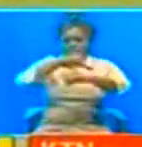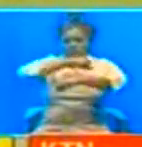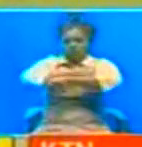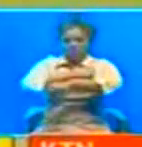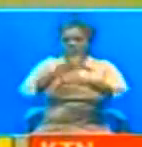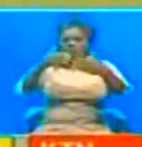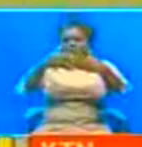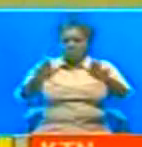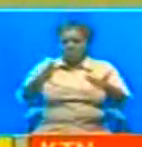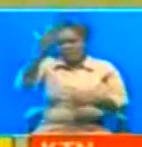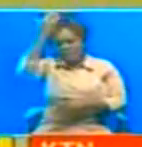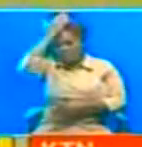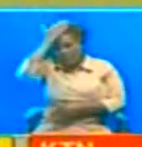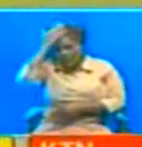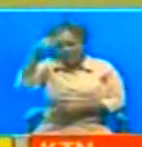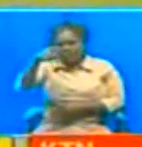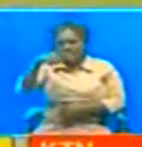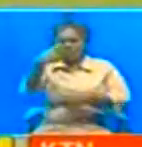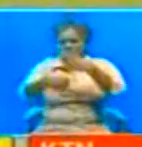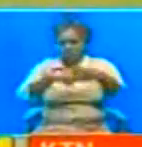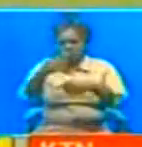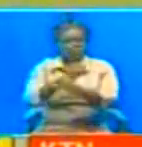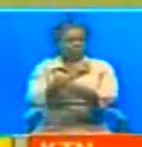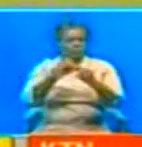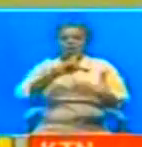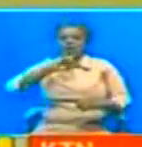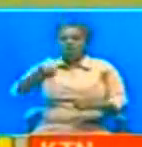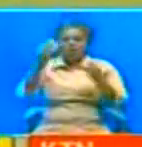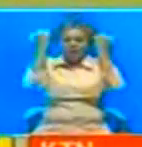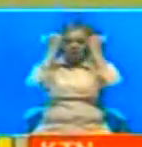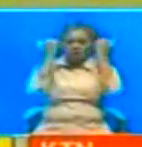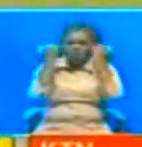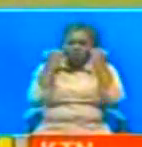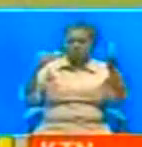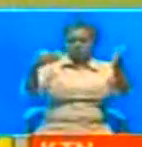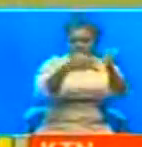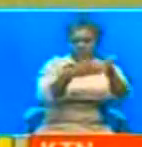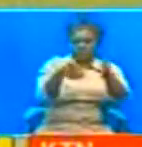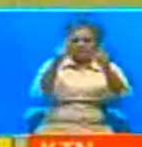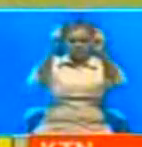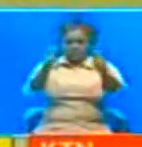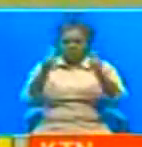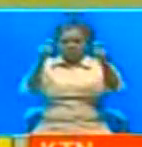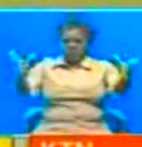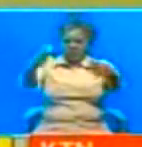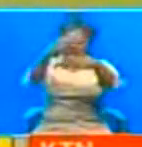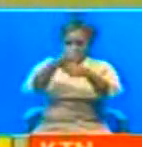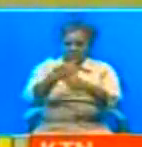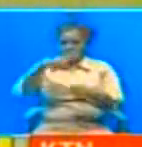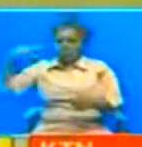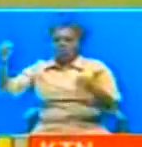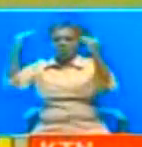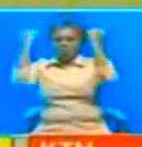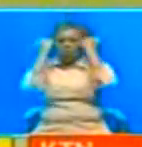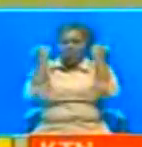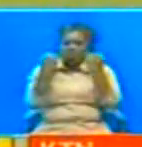hapo Jumatatu ijayo hautaendelea kutokana na agizo la mahakama linalosimamisha mgomo huo. Chama hicho kilifika mahakamani kwa